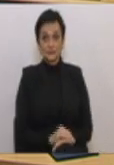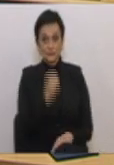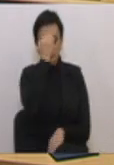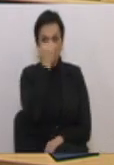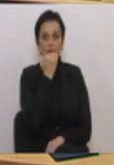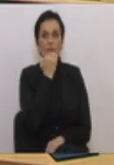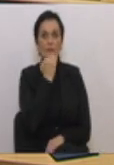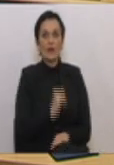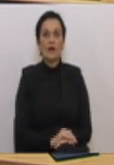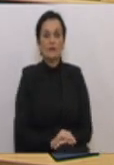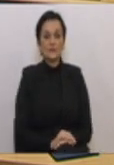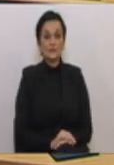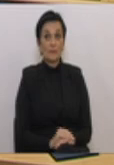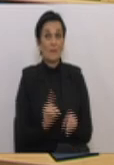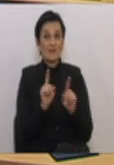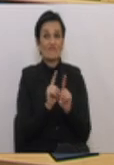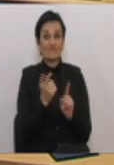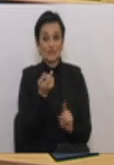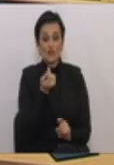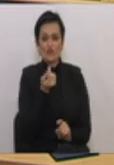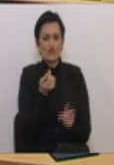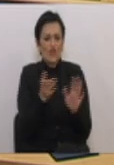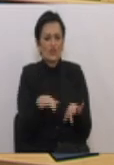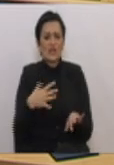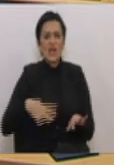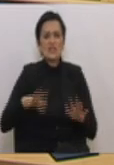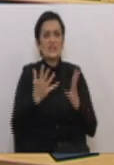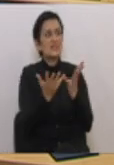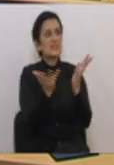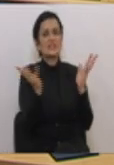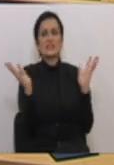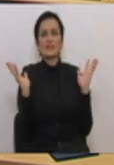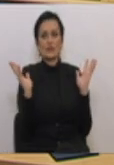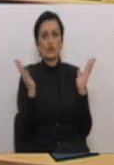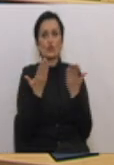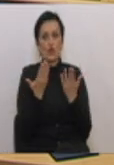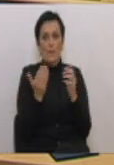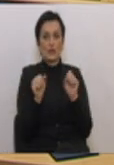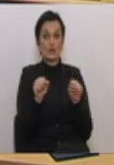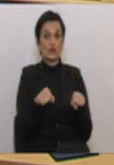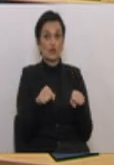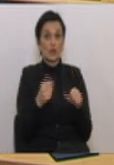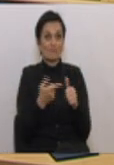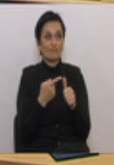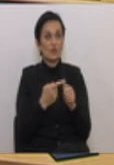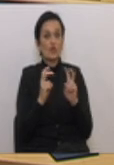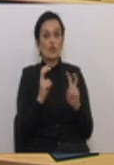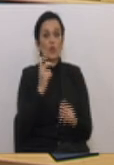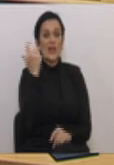გმადლობთ. ისე ცოტა დარჩა საქართველოში სივრცე, რომელსაც შეიძლება უწოდო